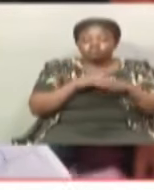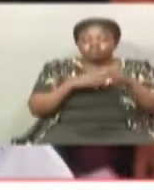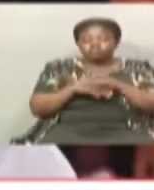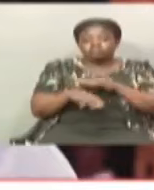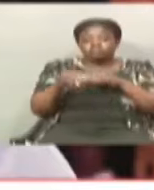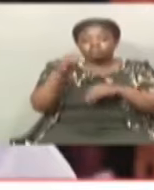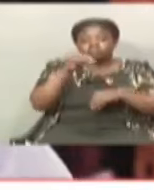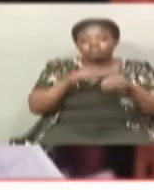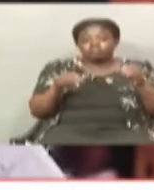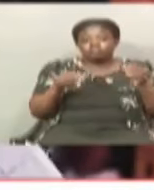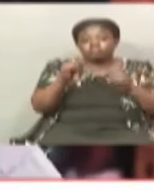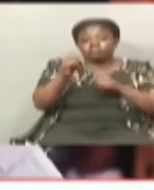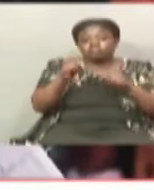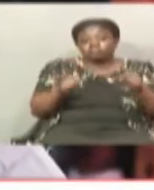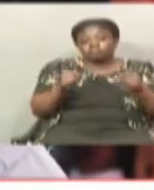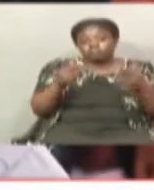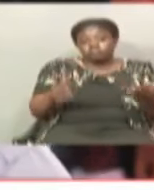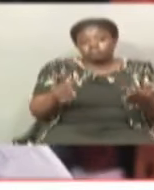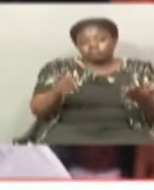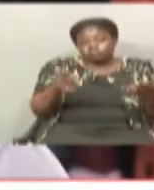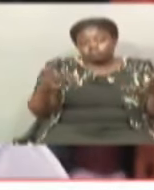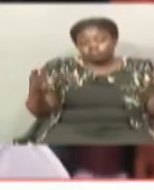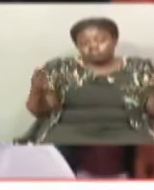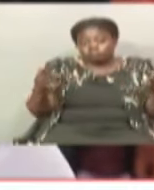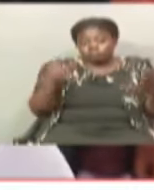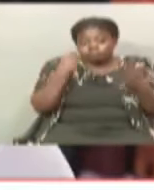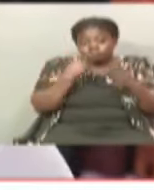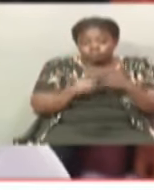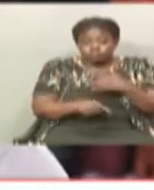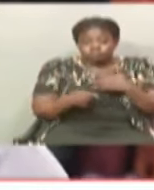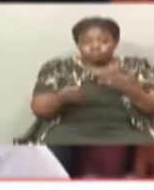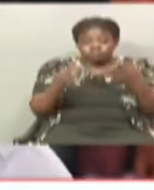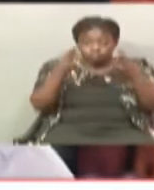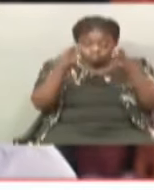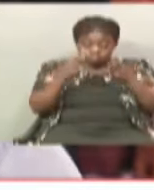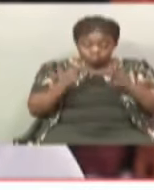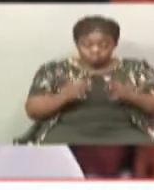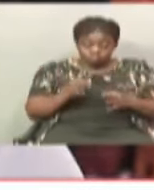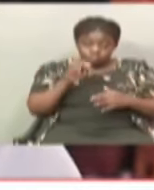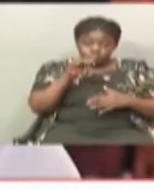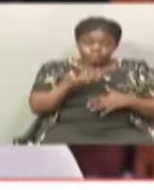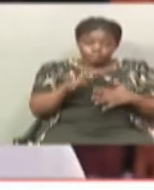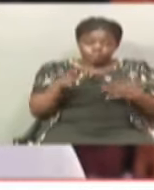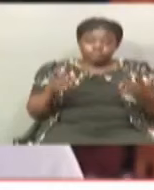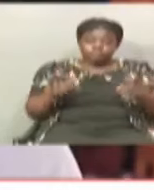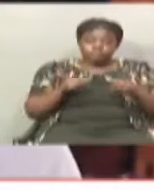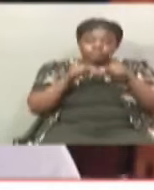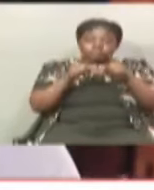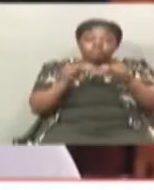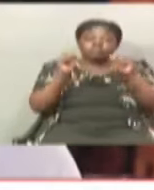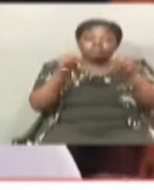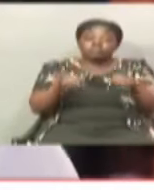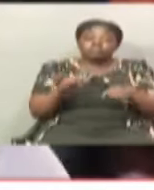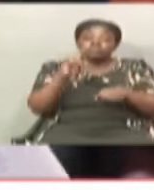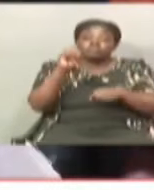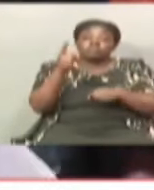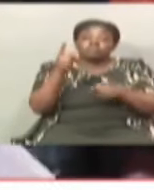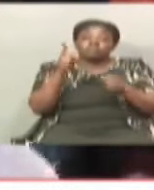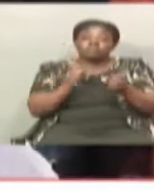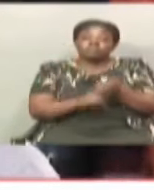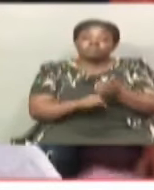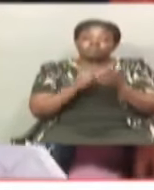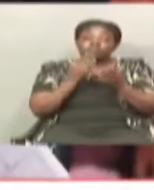baadiminisitureeta bagenda kuddukanya estate nga tugamba ebintu ebyo eba ebyapa ebyo birina okuvaayo bibeere